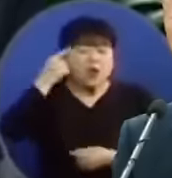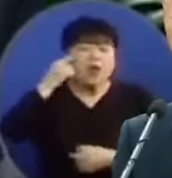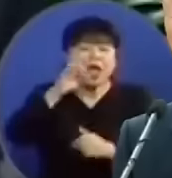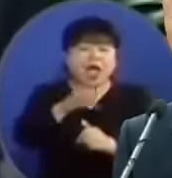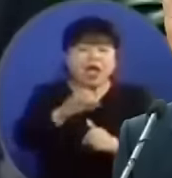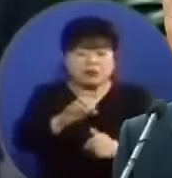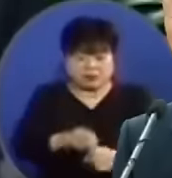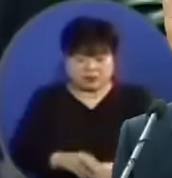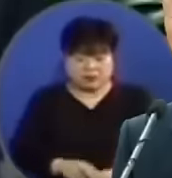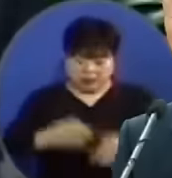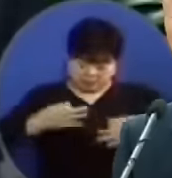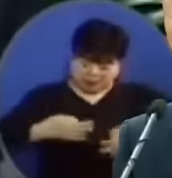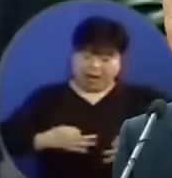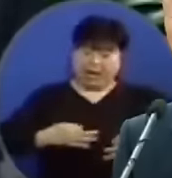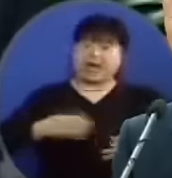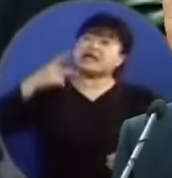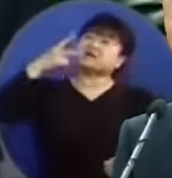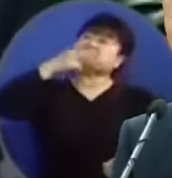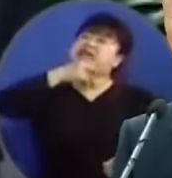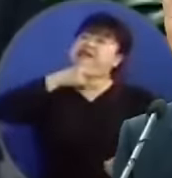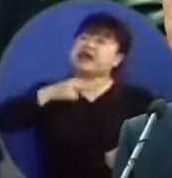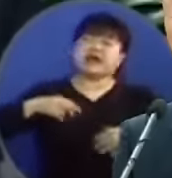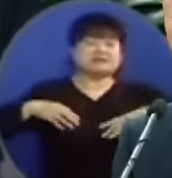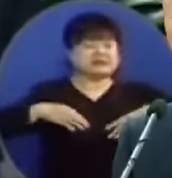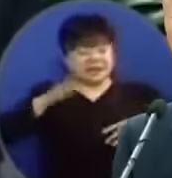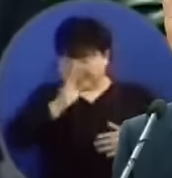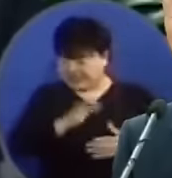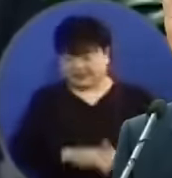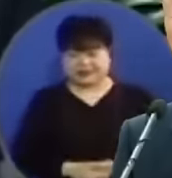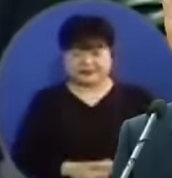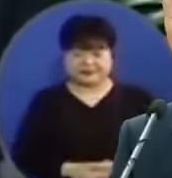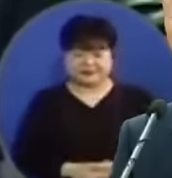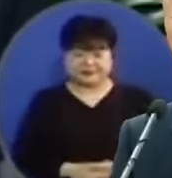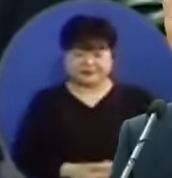야단이냐. 그러나 그들의 금식은 뭡니까?